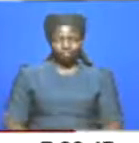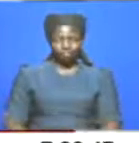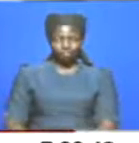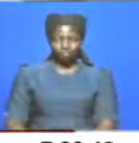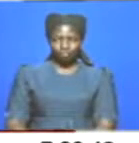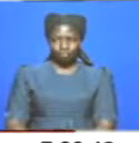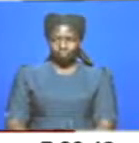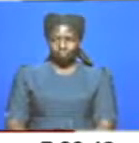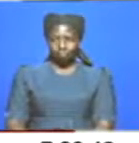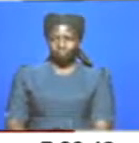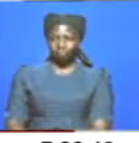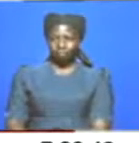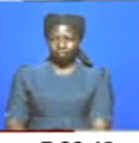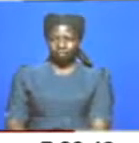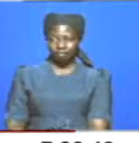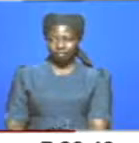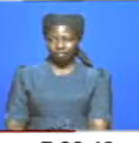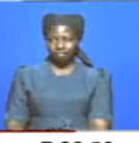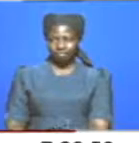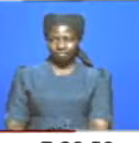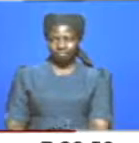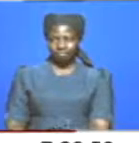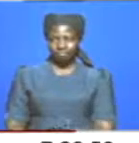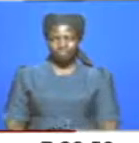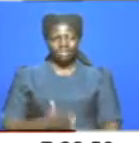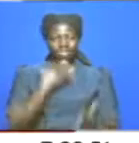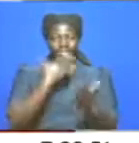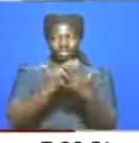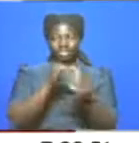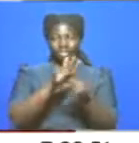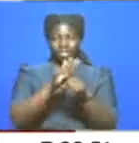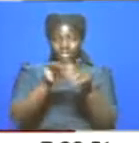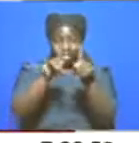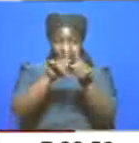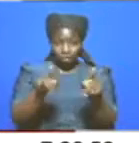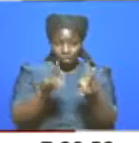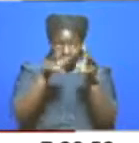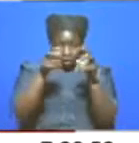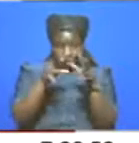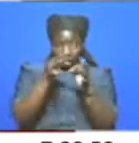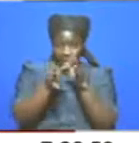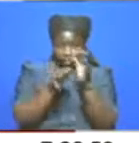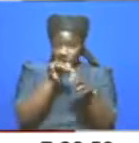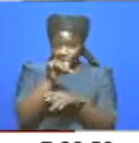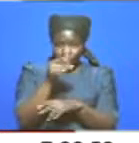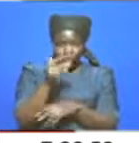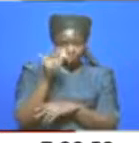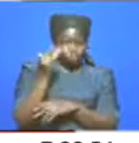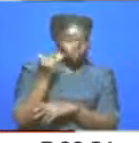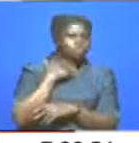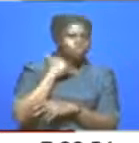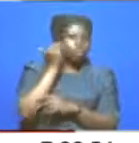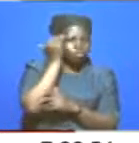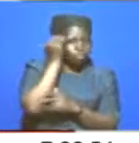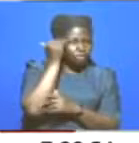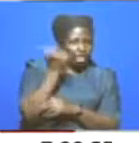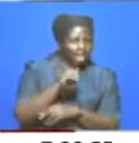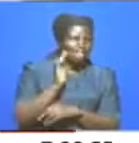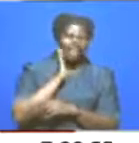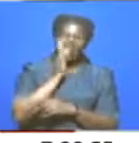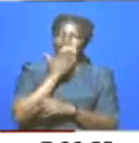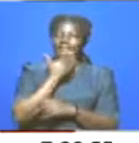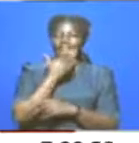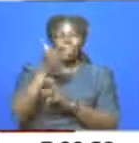Rangi nyeusi. Naam, shukrani sana. Na vile vile mtazamaji wapo, labda kuna rangi ungependa tuiangazie wiki ijayo, Mungu